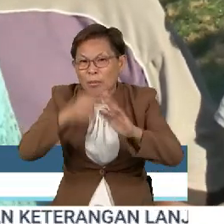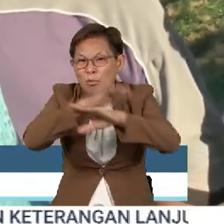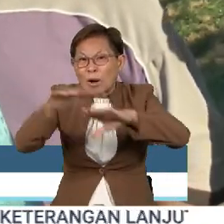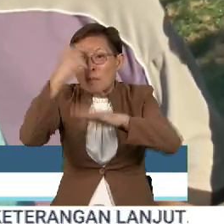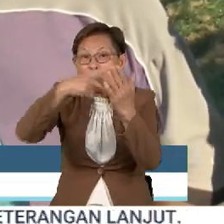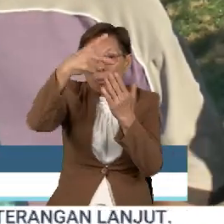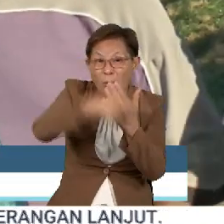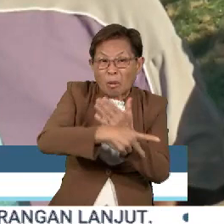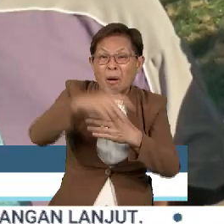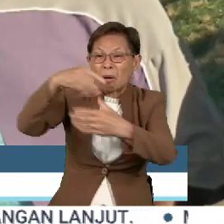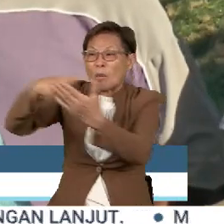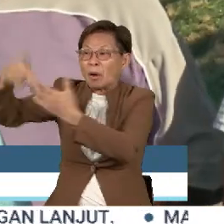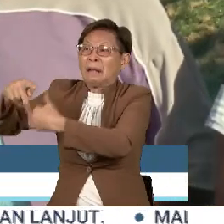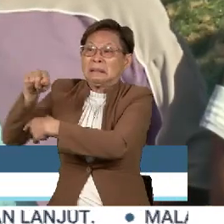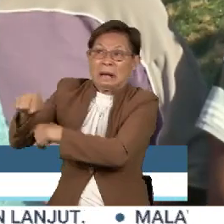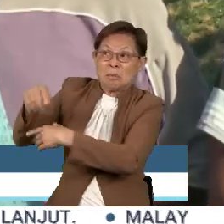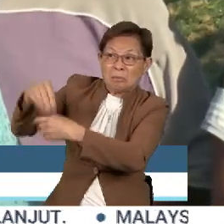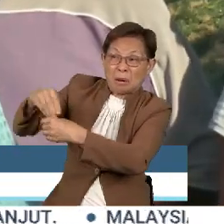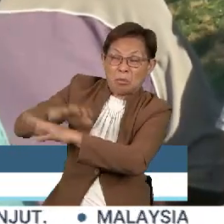di dalam Karena